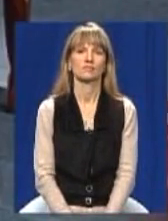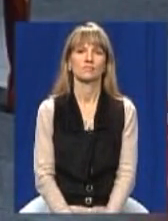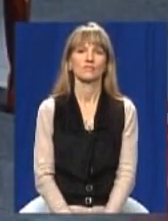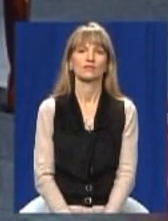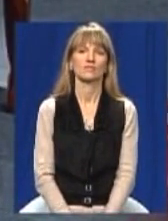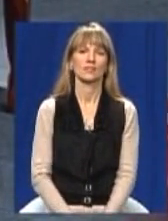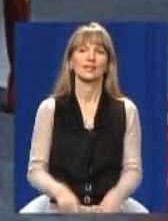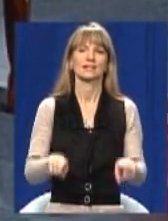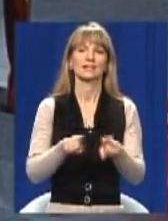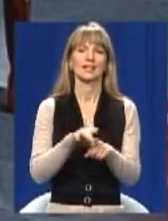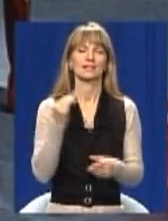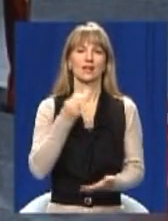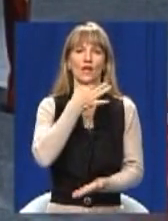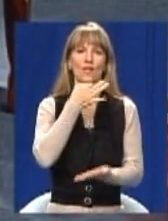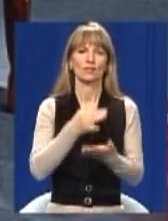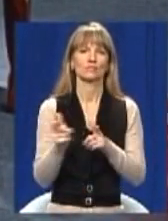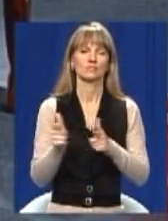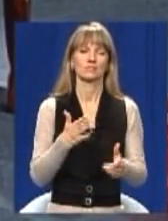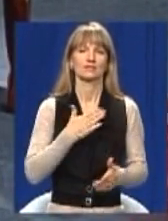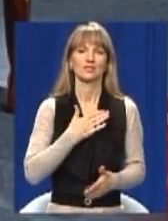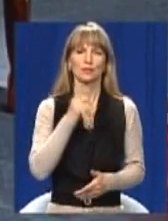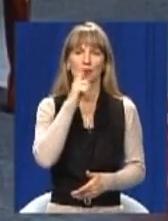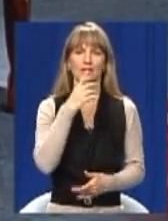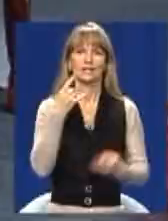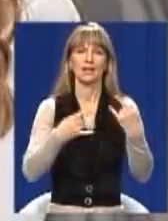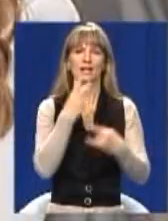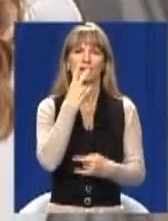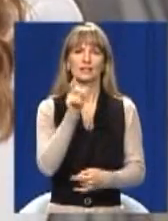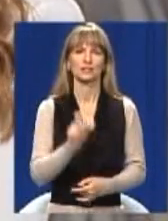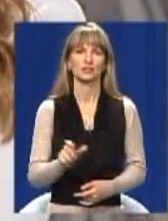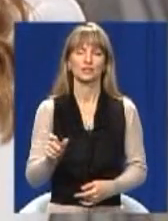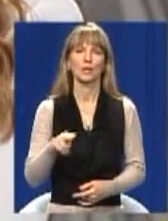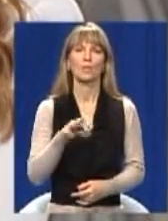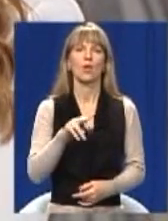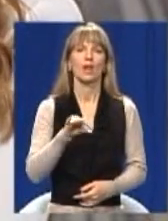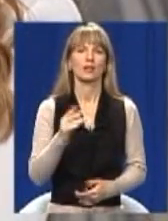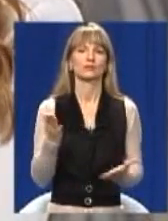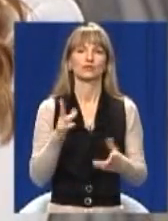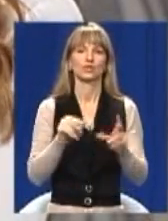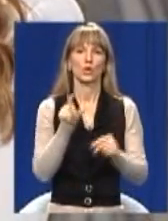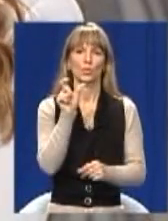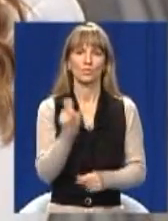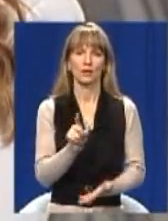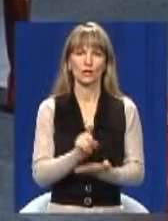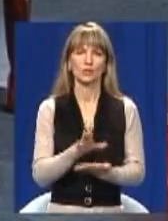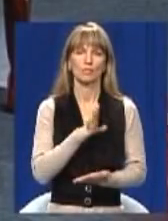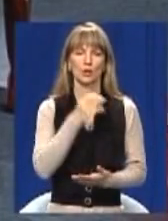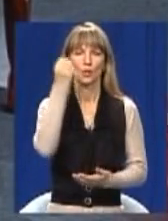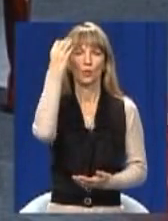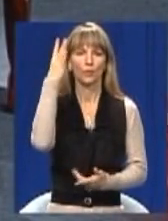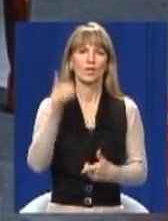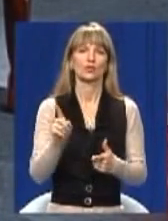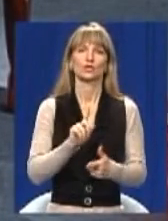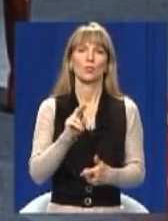Ну, от, власне, такі цікаві відповіді підготували нам наші маленькі телеглядачі. Поліна, як ти вважаєш, а людина повинна бути розумною,